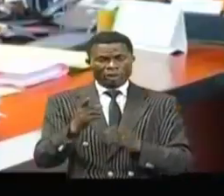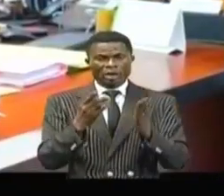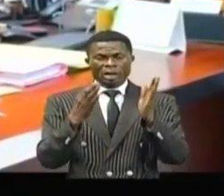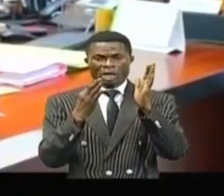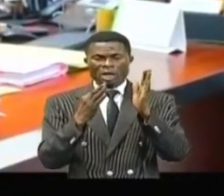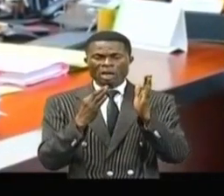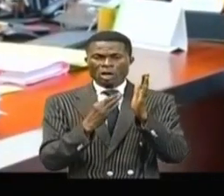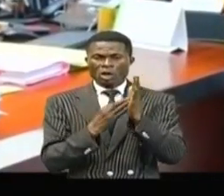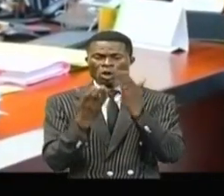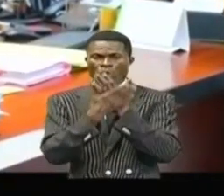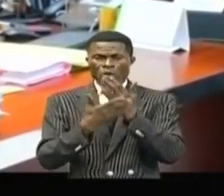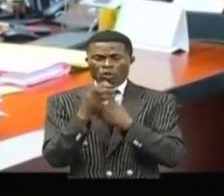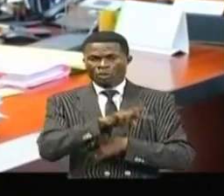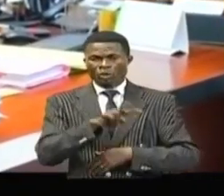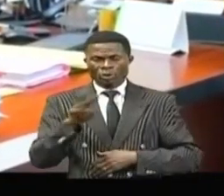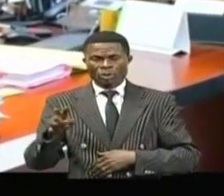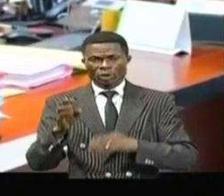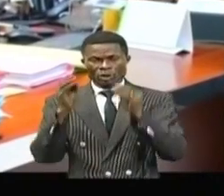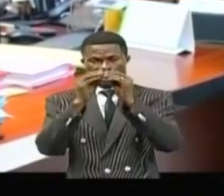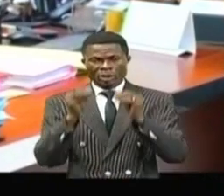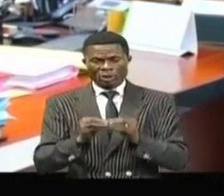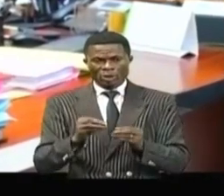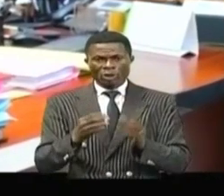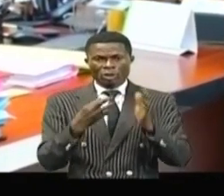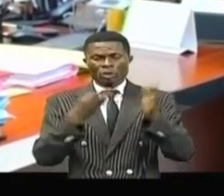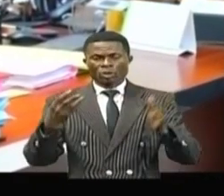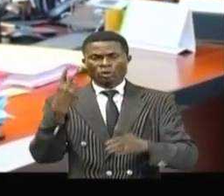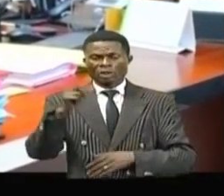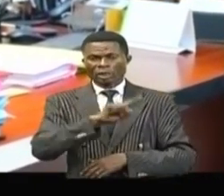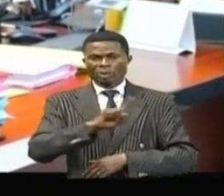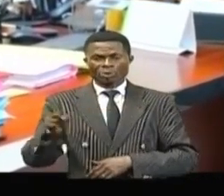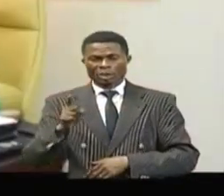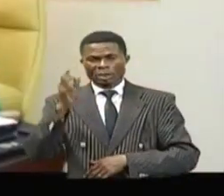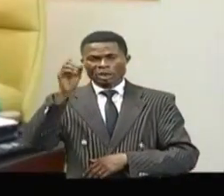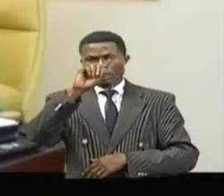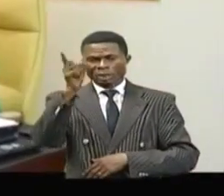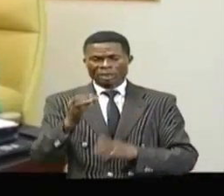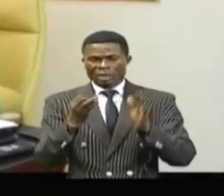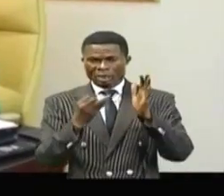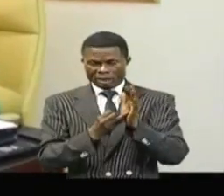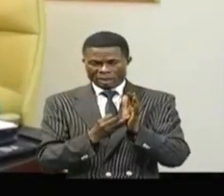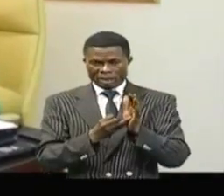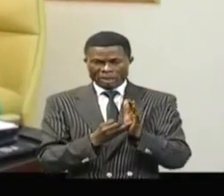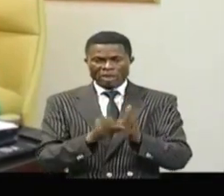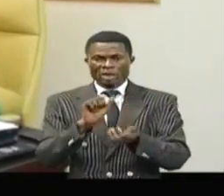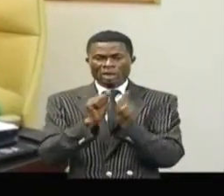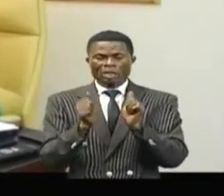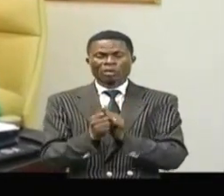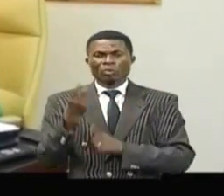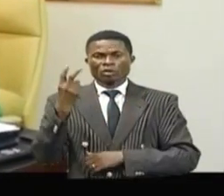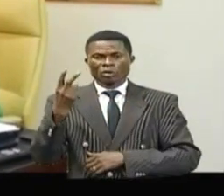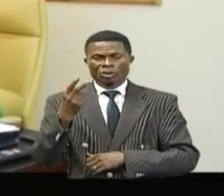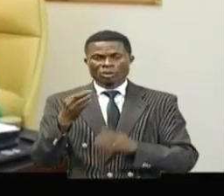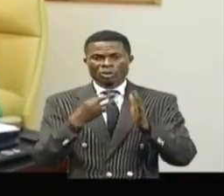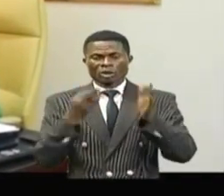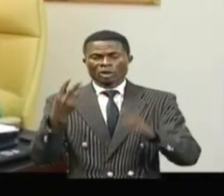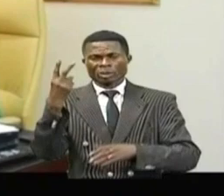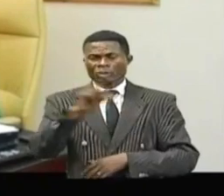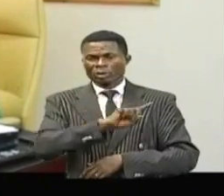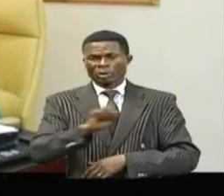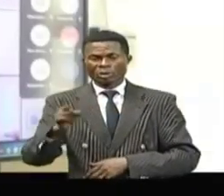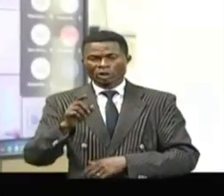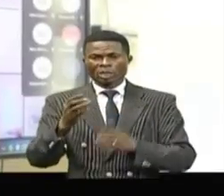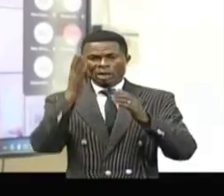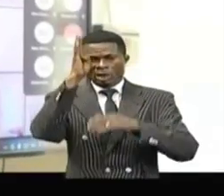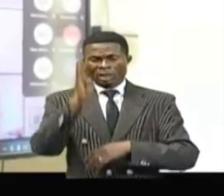2022, les cumuls de cas s'élèvent à 92 737 cas confirmés, dont 2 cas probables, 83 432